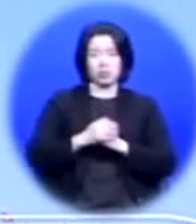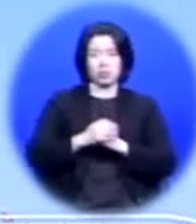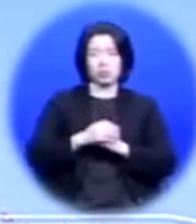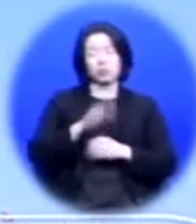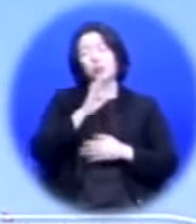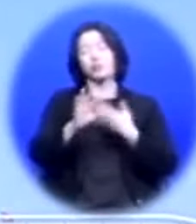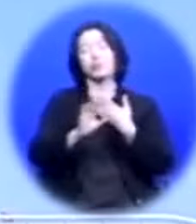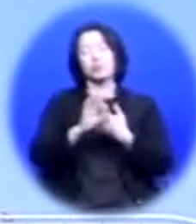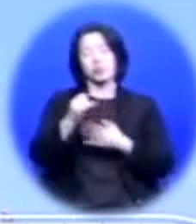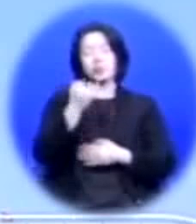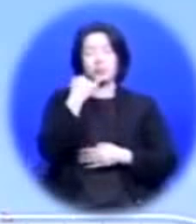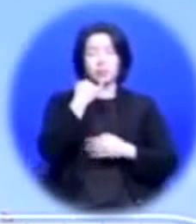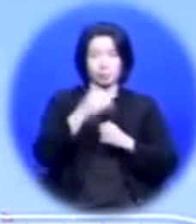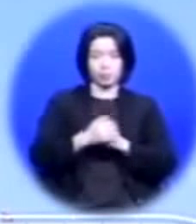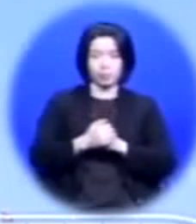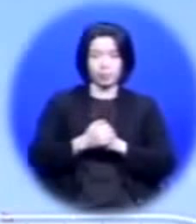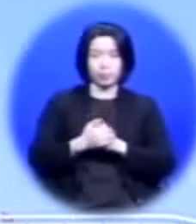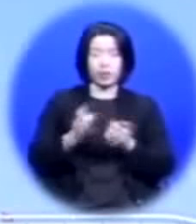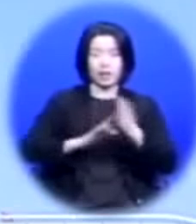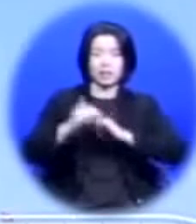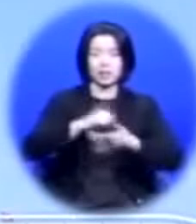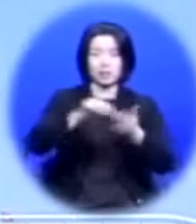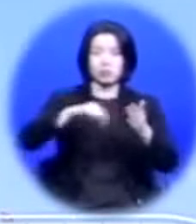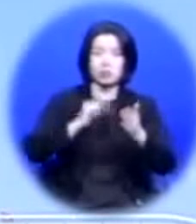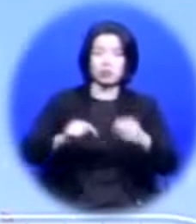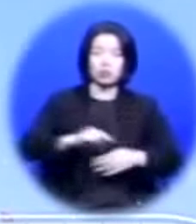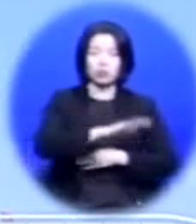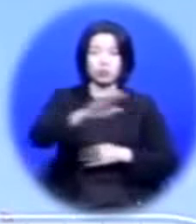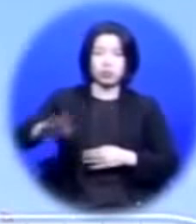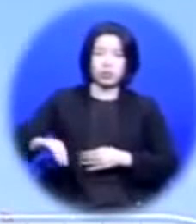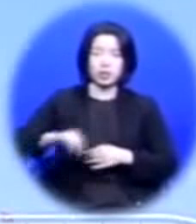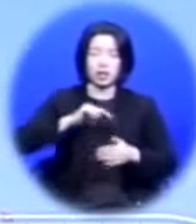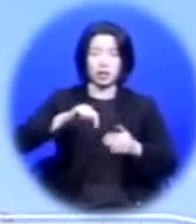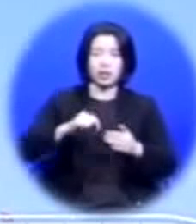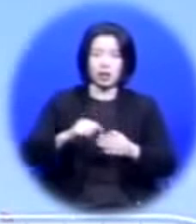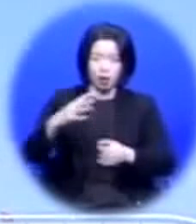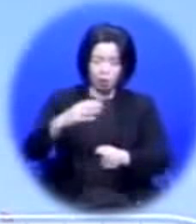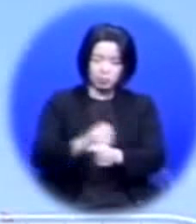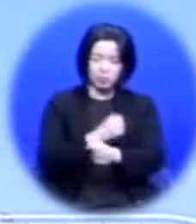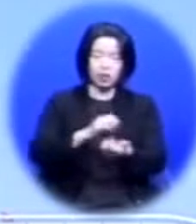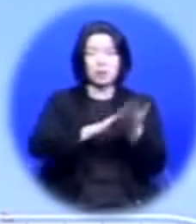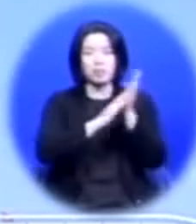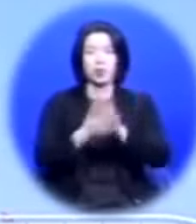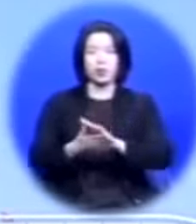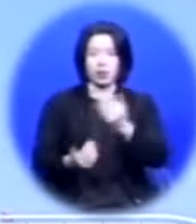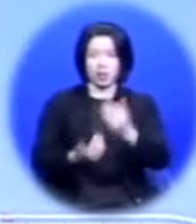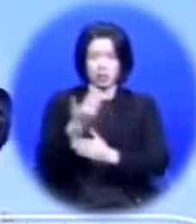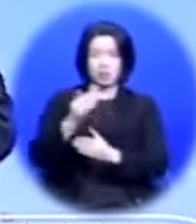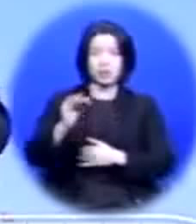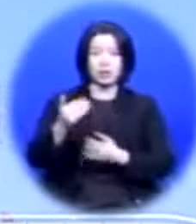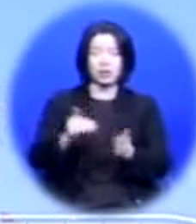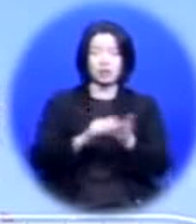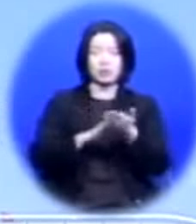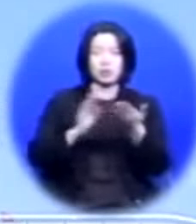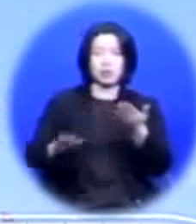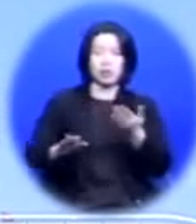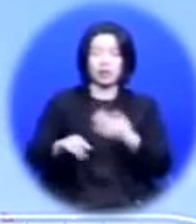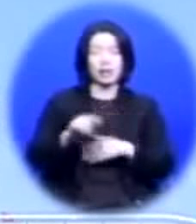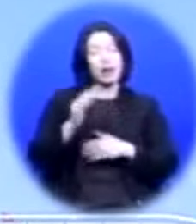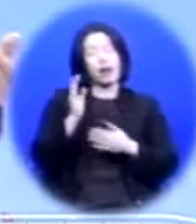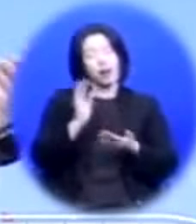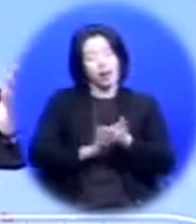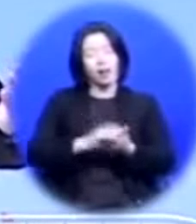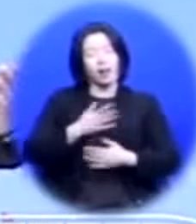뭐 예수 그리스도 안에서 우리 안에 이런 엄청난 놀라운 변화가 일어나는 거죠 야 정말 그런 일이